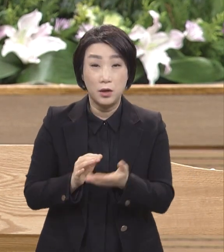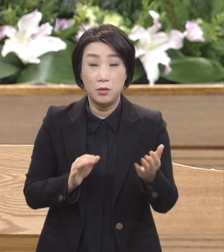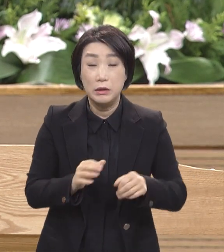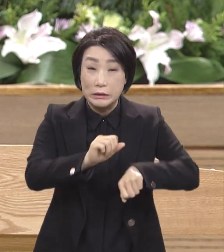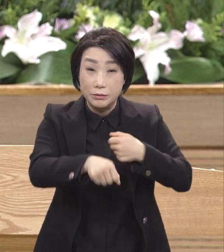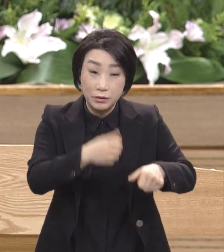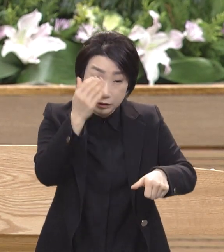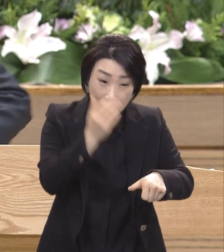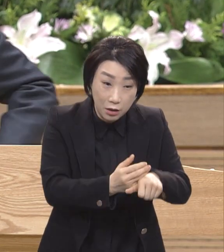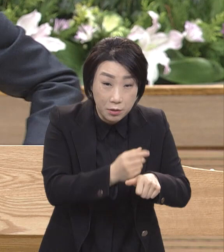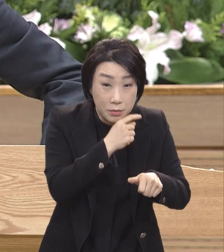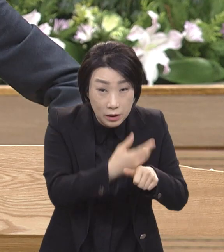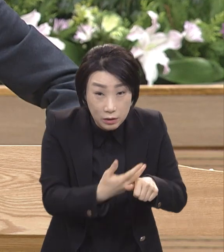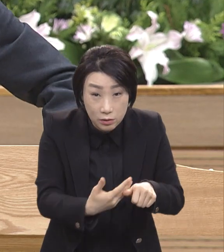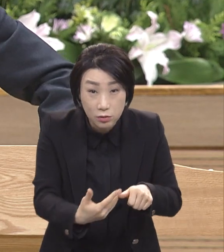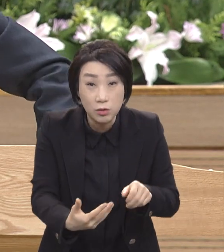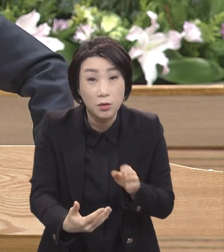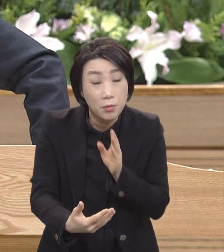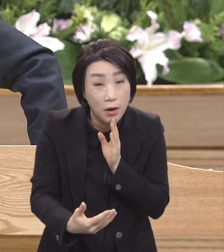피를 흘리고